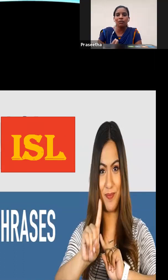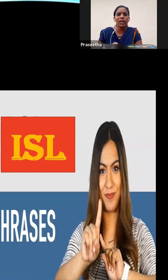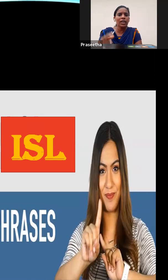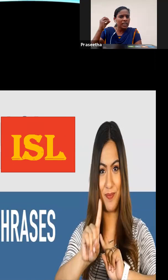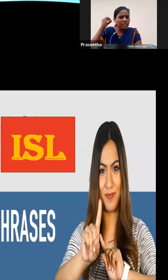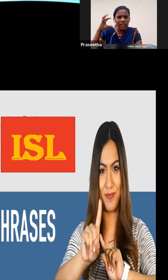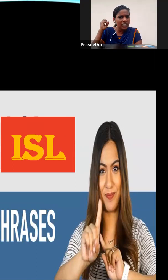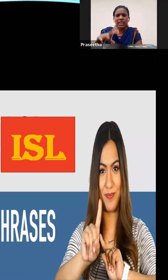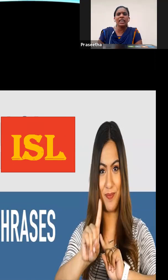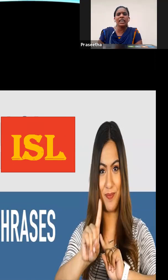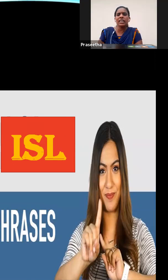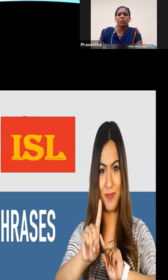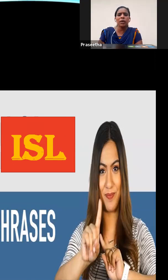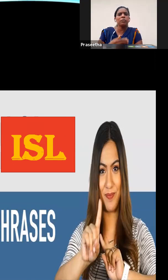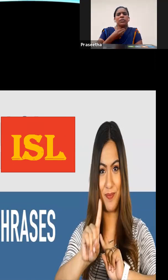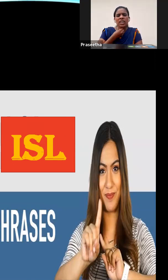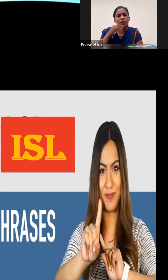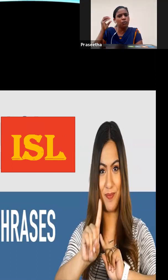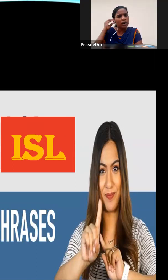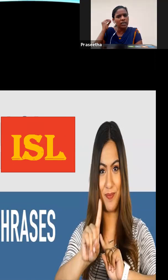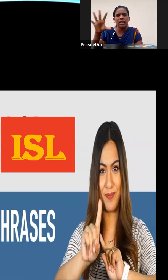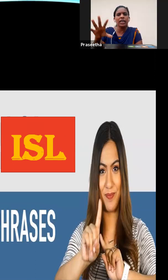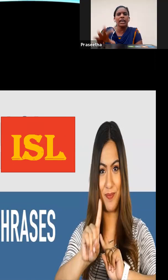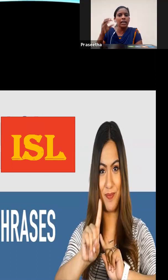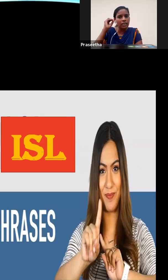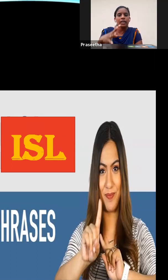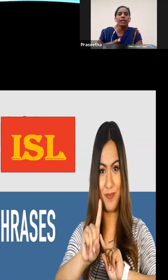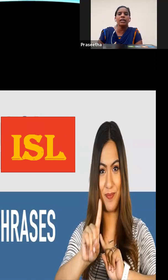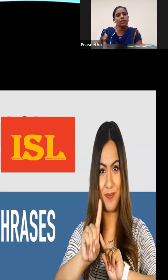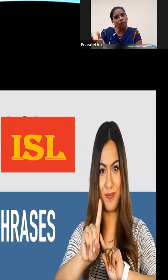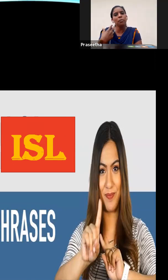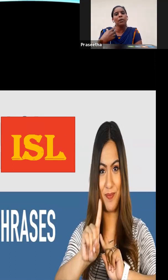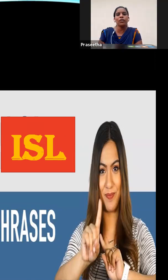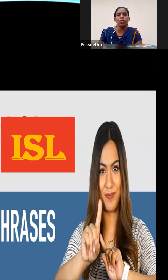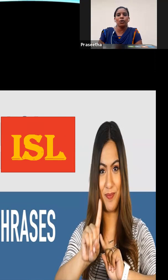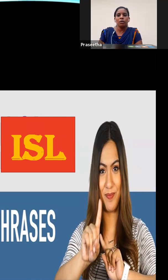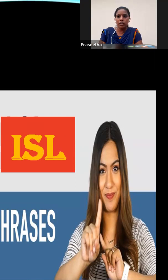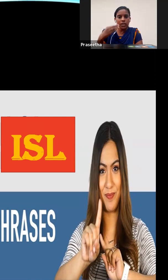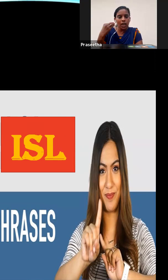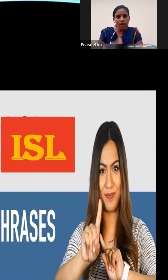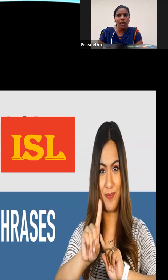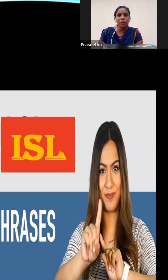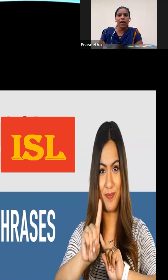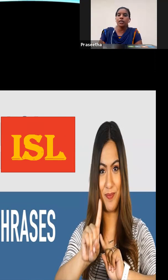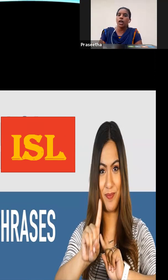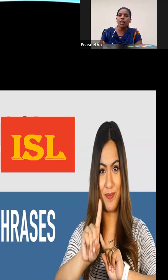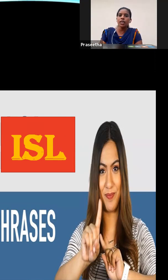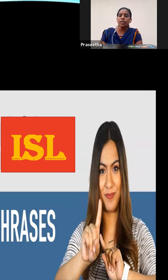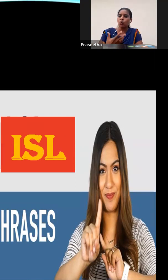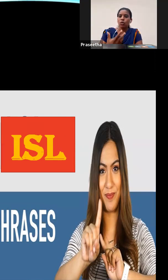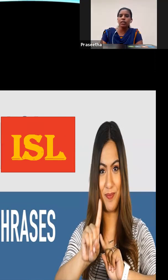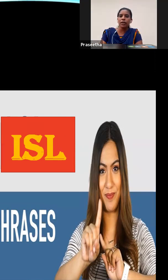ഇതല്ലേ, ഞങ്ങൾ ഡഫ് അല്ലേ, ഞങ്ങൾക്ക് കേൾക്കില്ല എന്ന് അവർ പറയും. ഞങ്ങൾ ഡഫാണ്, ഞങ്ങൾക്ക് കേൾക്കില്ല, നിങ്ങൾ കേൾക്കുന്നവർ നിങ്ങൾ പറഞ്ഞോ, പക്ഷെ ഞങ്ങള് സൈൻ പറയട്ടെ.